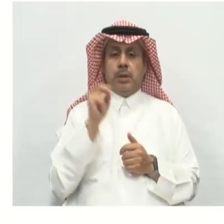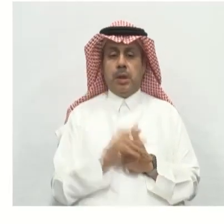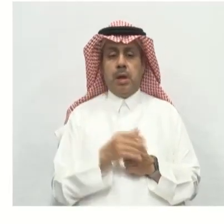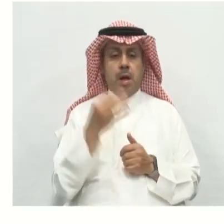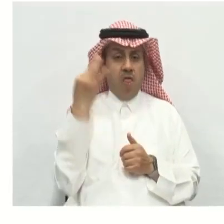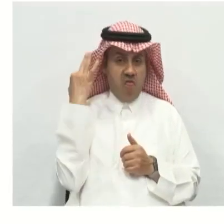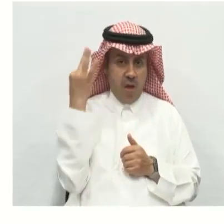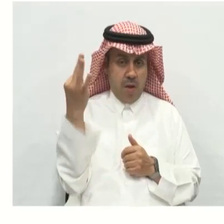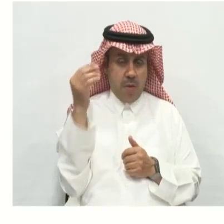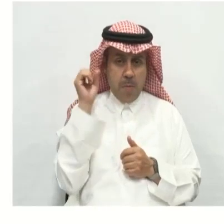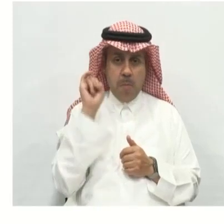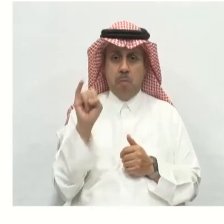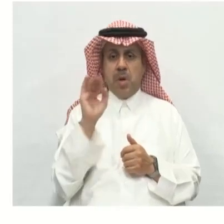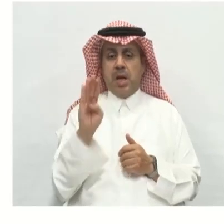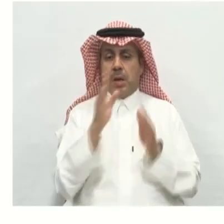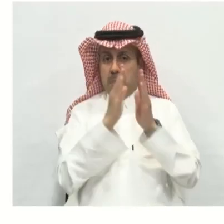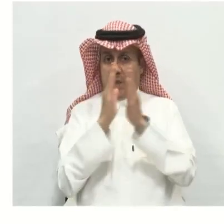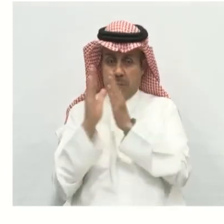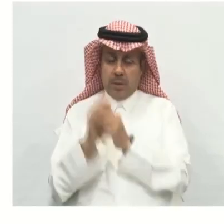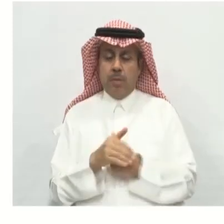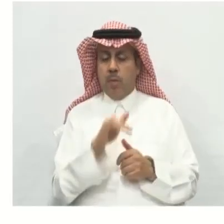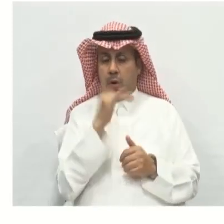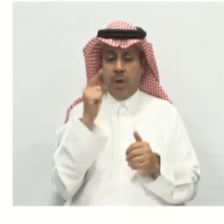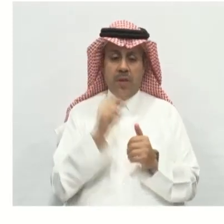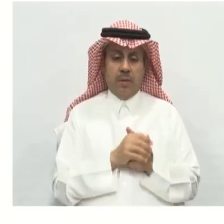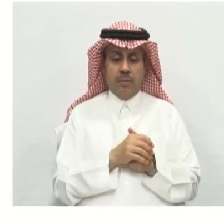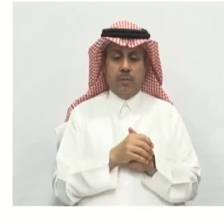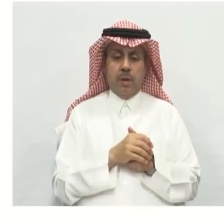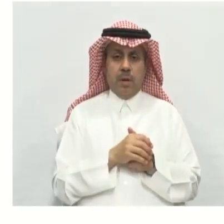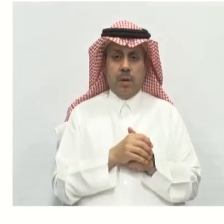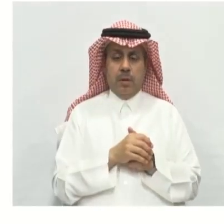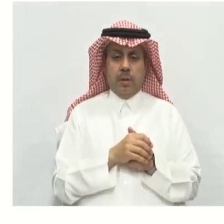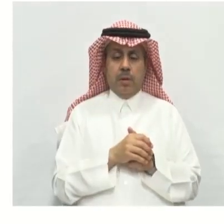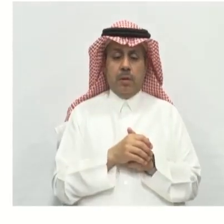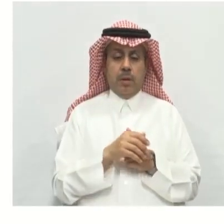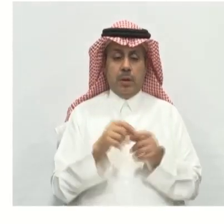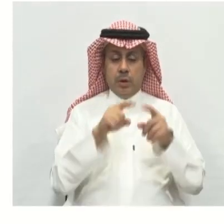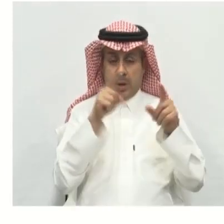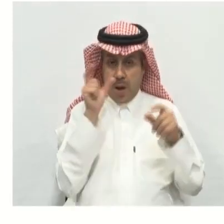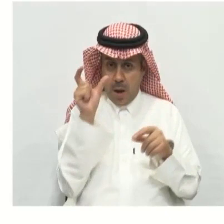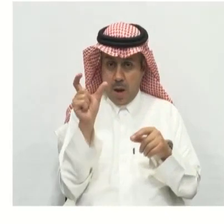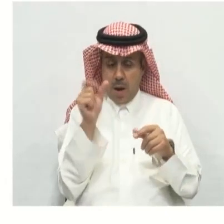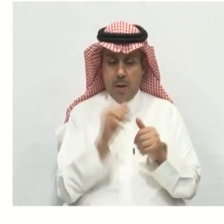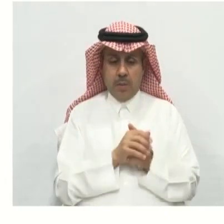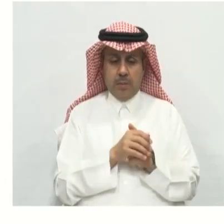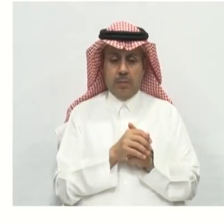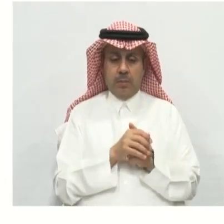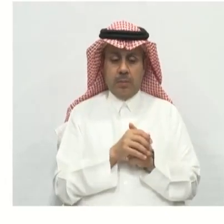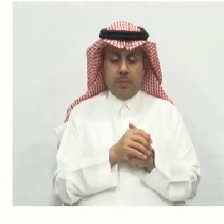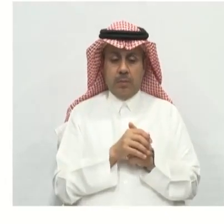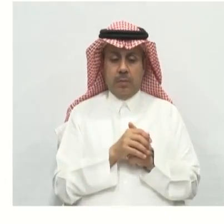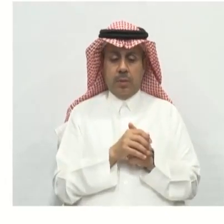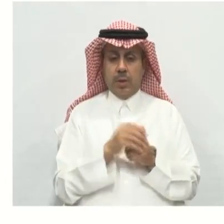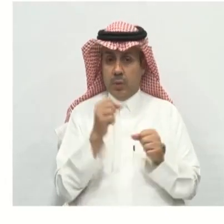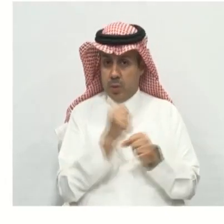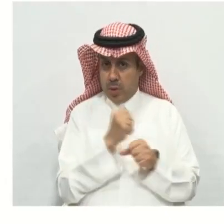مكتبات مختلفه بلغه البايثون ستستخدم لتحقيق ذلك لدينا ال ان ال تي كي وجنسن